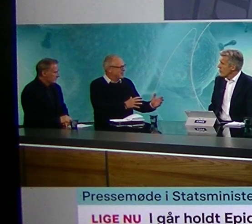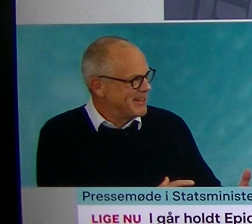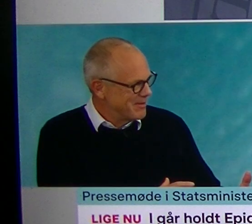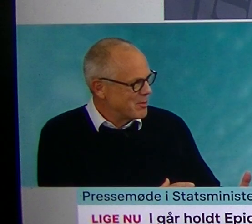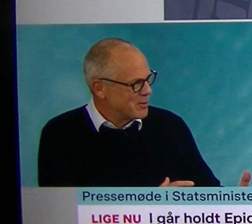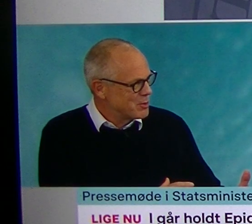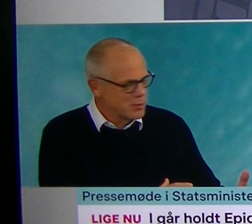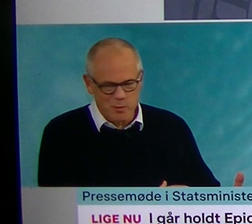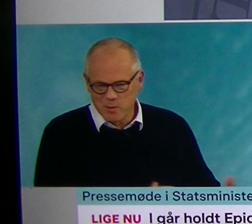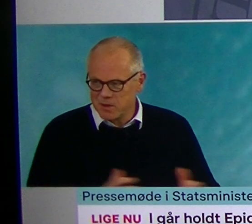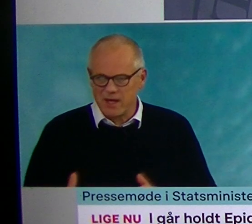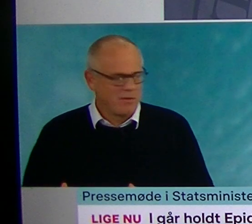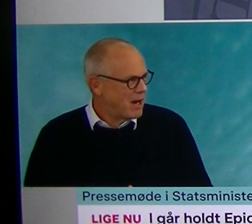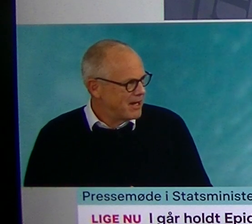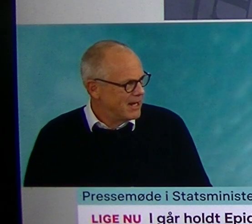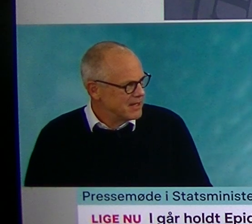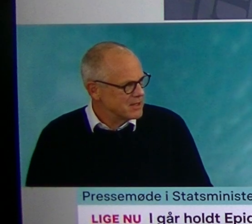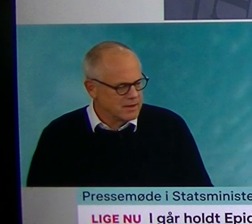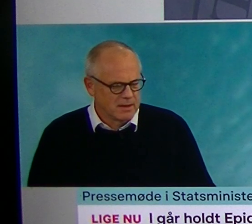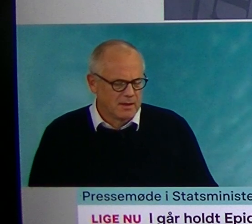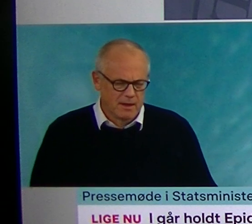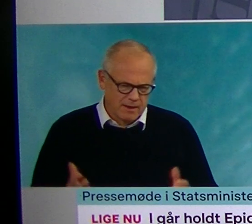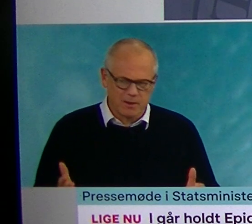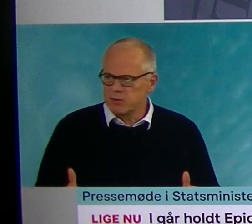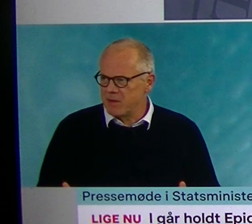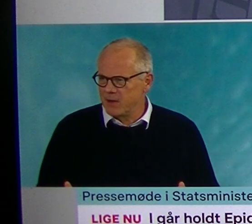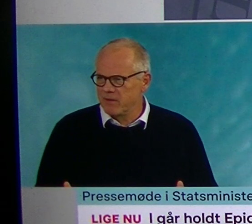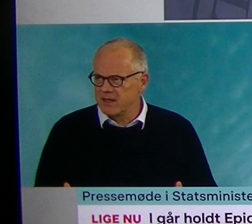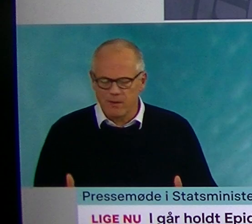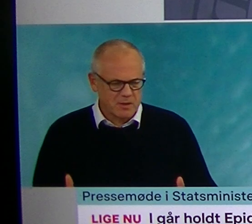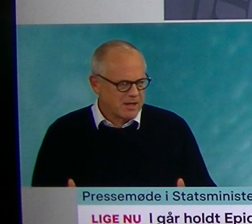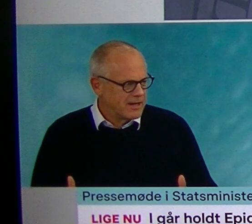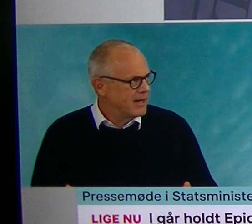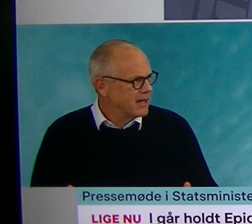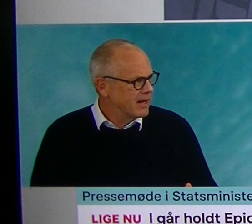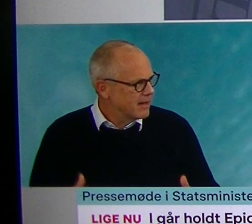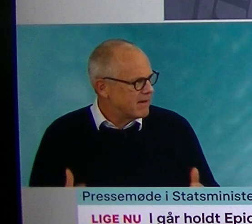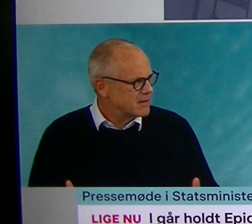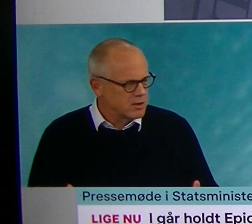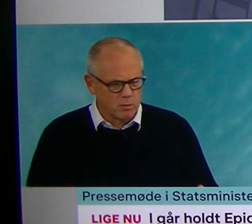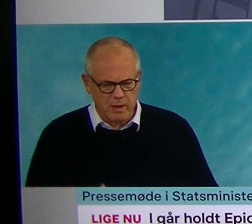sundhedsministeren siger. Det er jo nok også Søren Brostrøm fra Sundhedsstyrelsen.